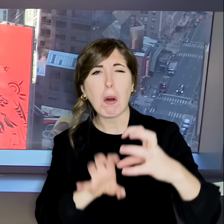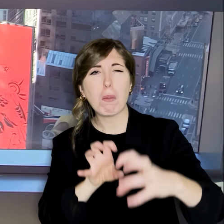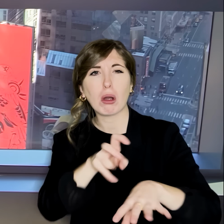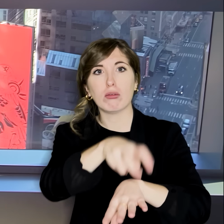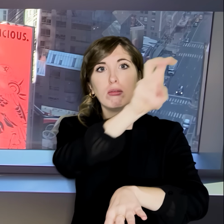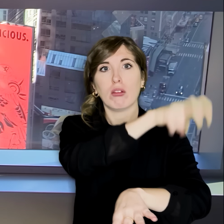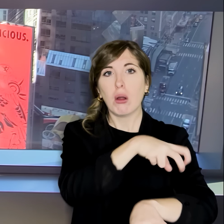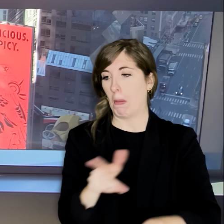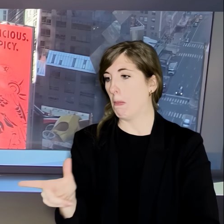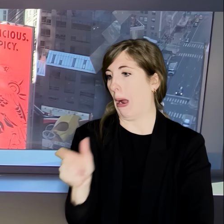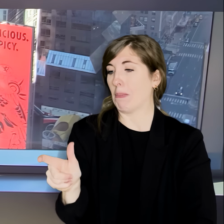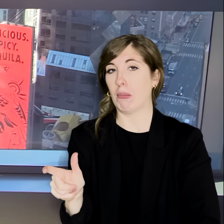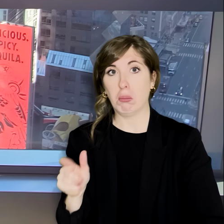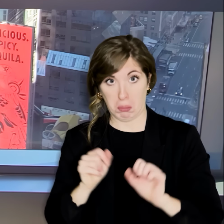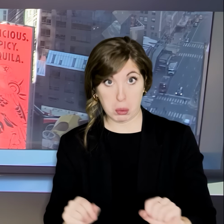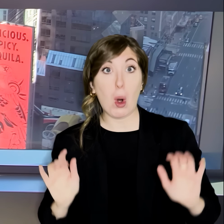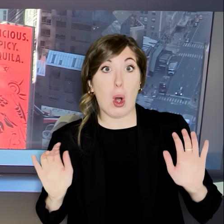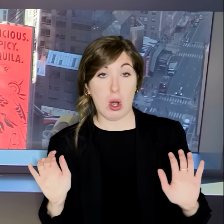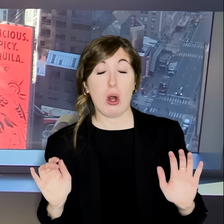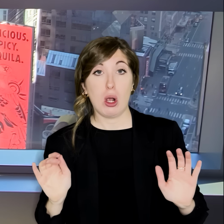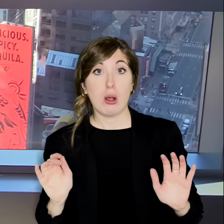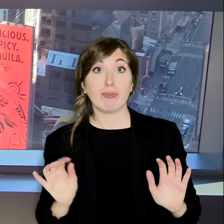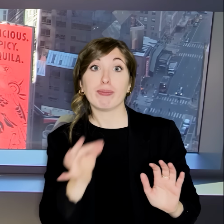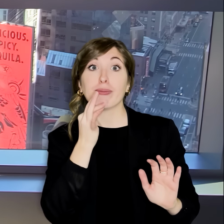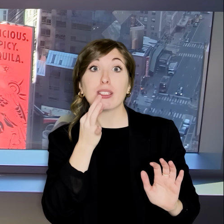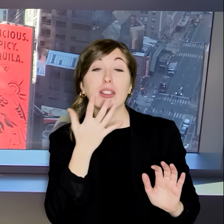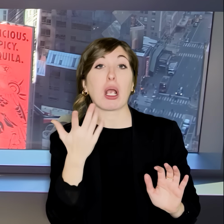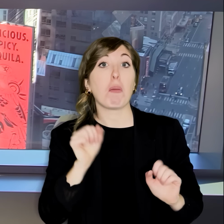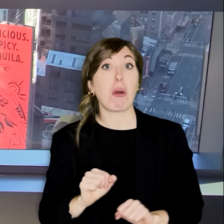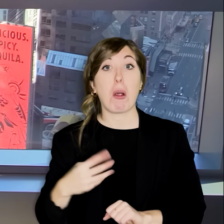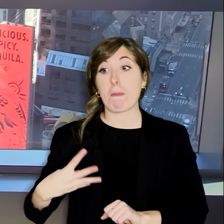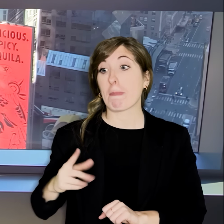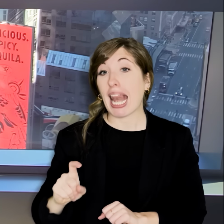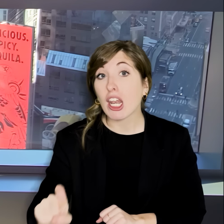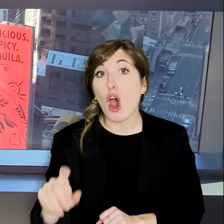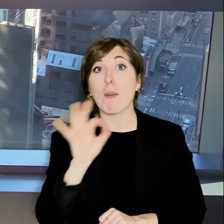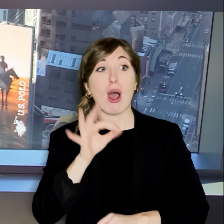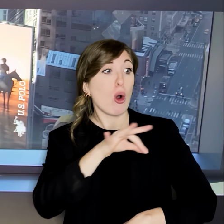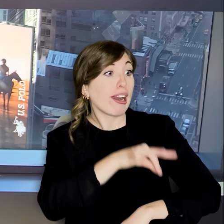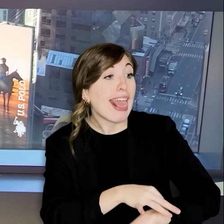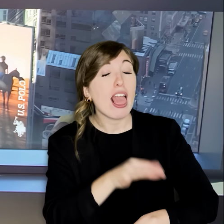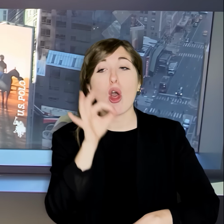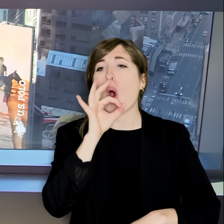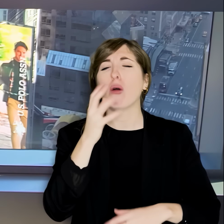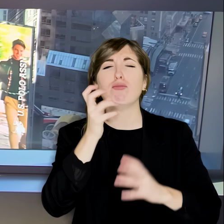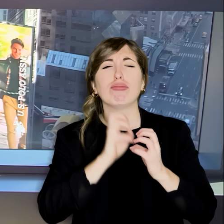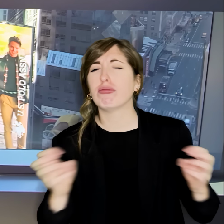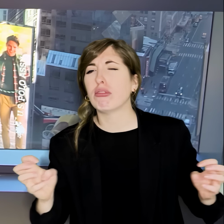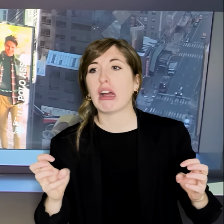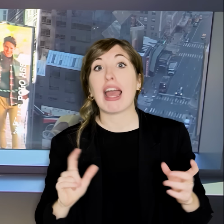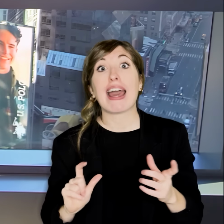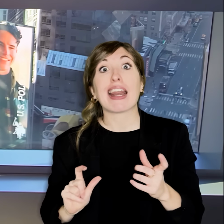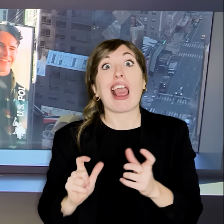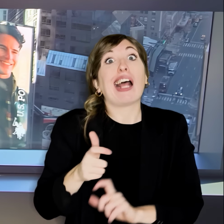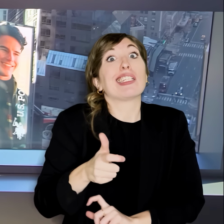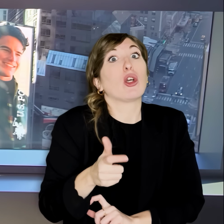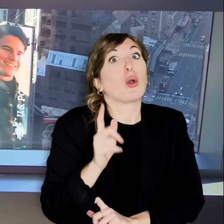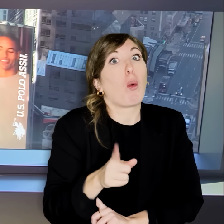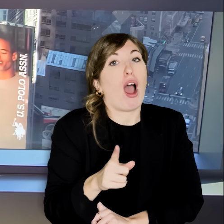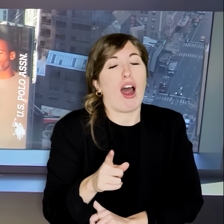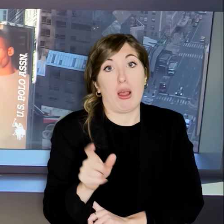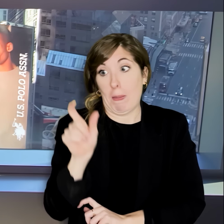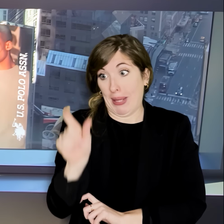reazione delle persone quando uno ha il melanoma al neo qualunque cosa è di cercare siccome quella persona l'hai